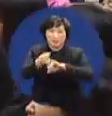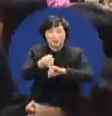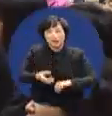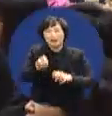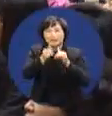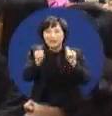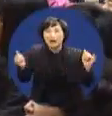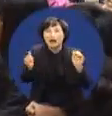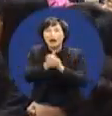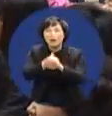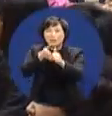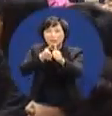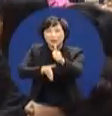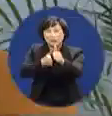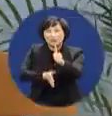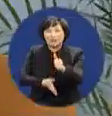아멘합시다.